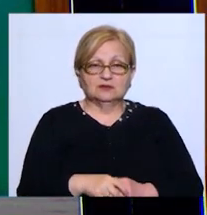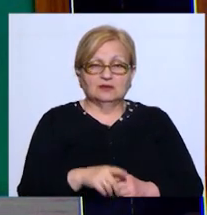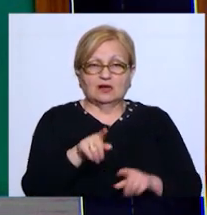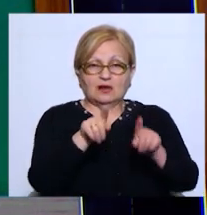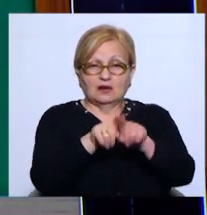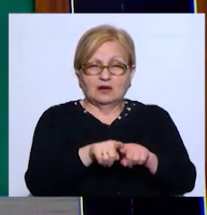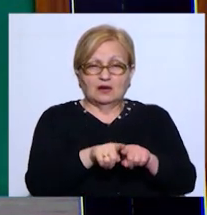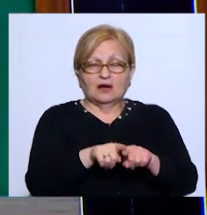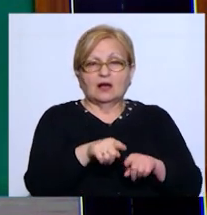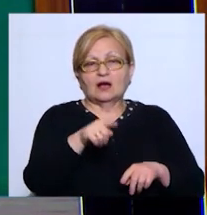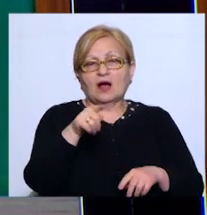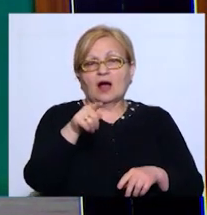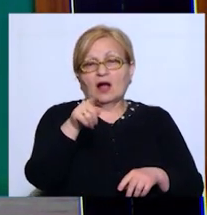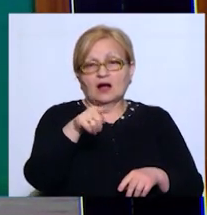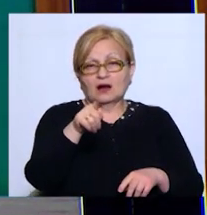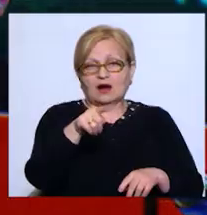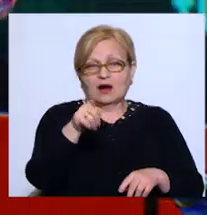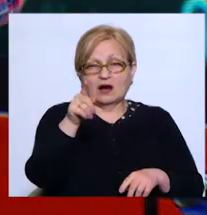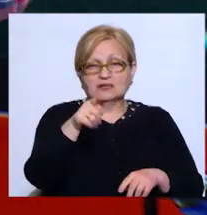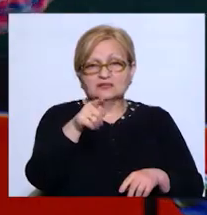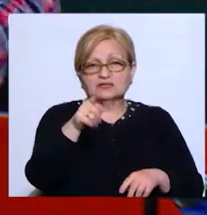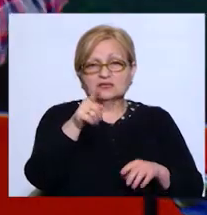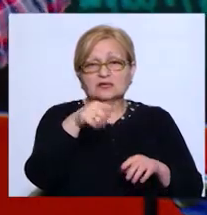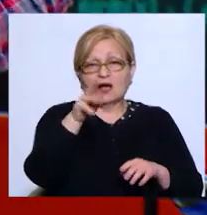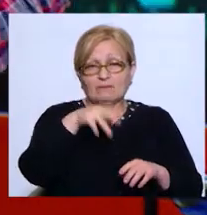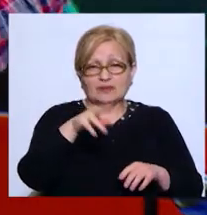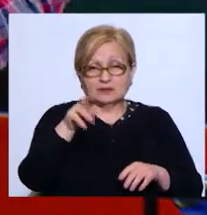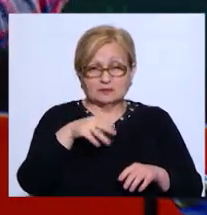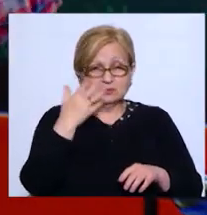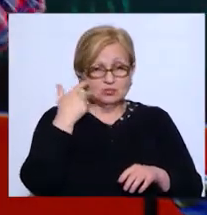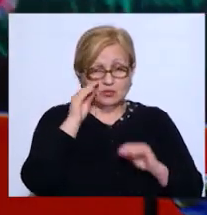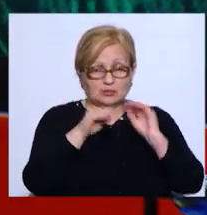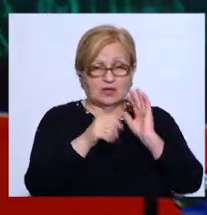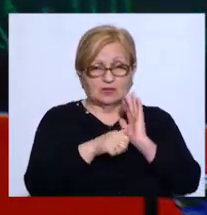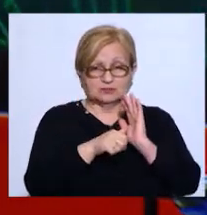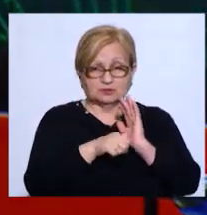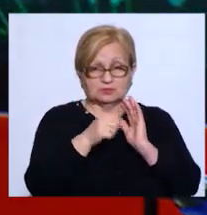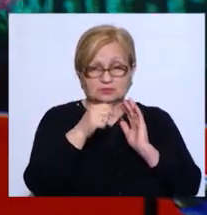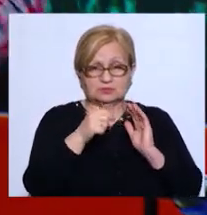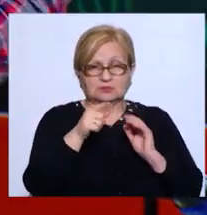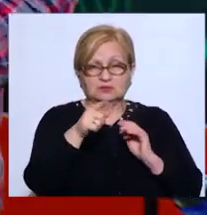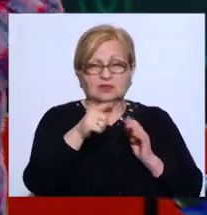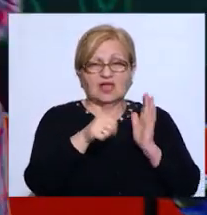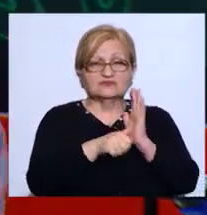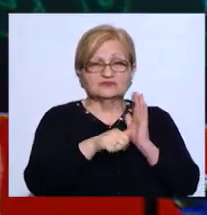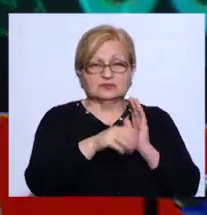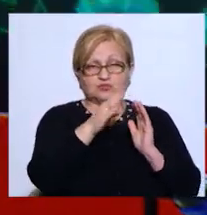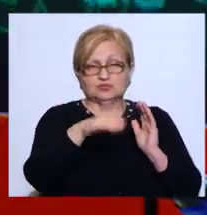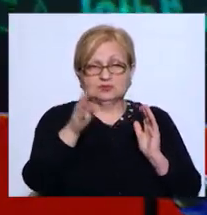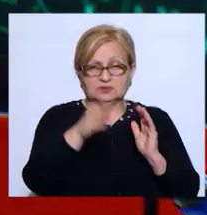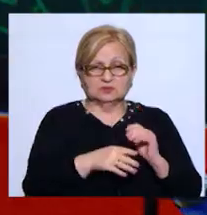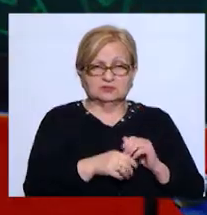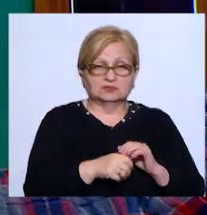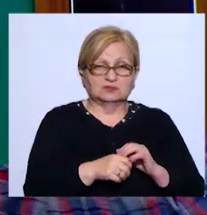გააფერადეთო 2/6 ნაწილი. ესე იგი, წრე უნდა გავჭრა 6 ნაჭრად. ეს ნაჭრები უნდა იყოს ტოლი. კიდევ